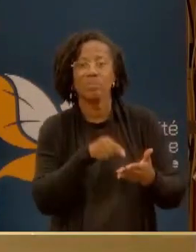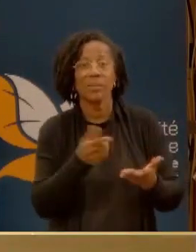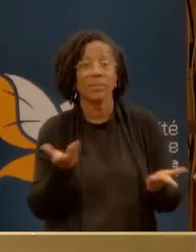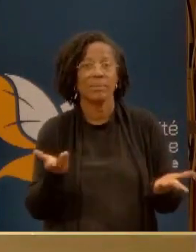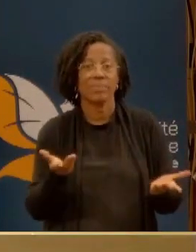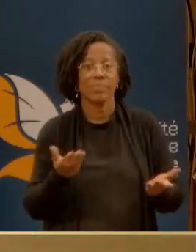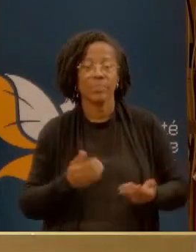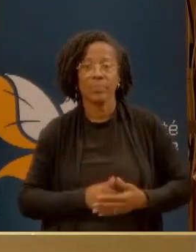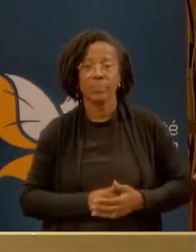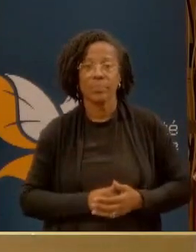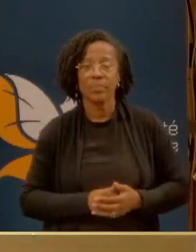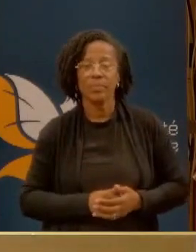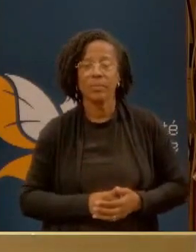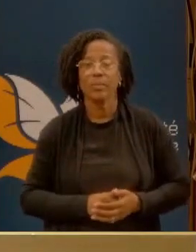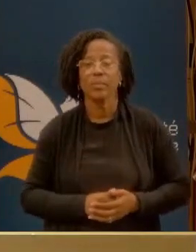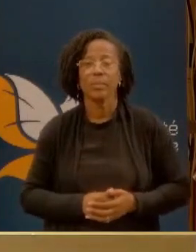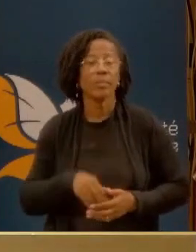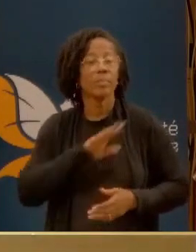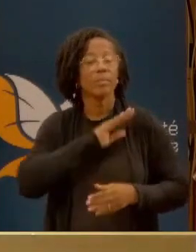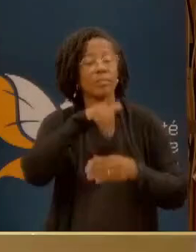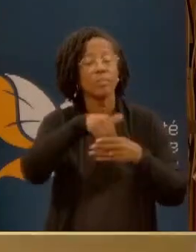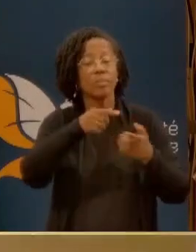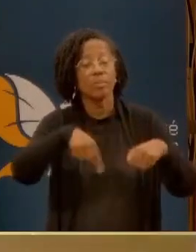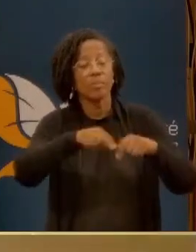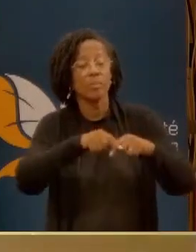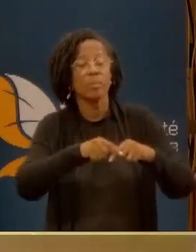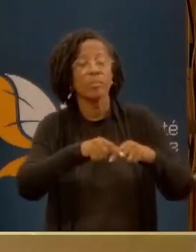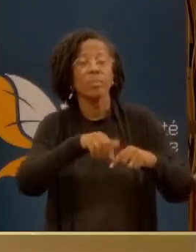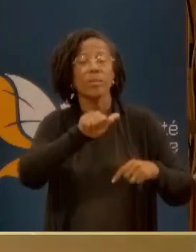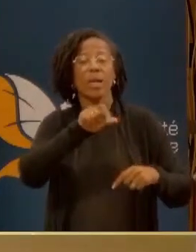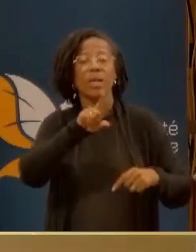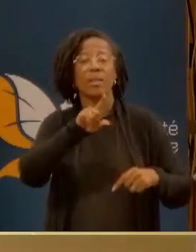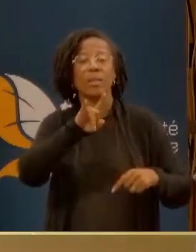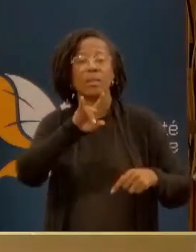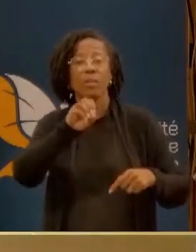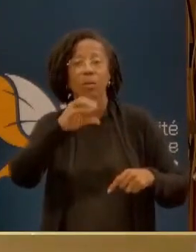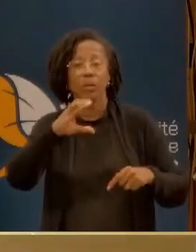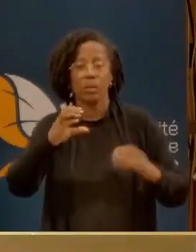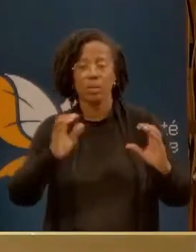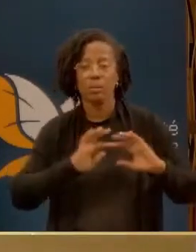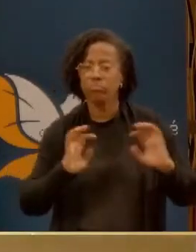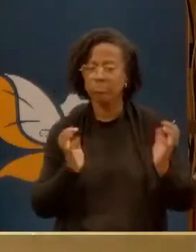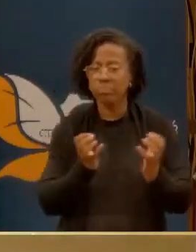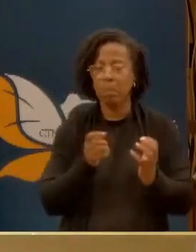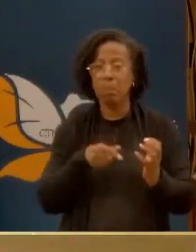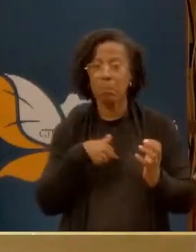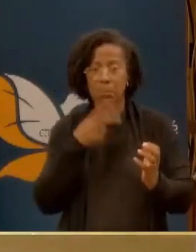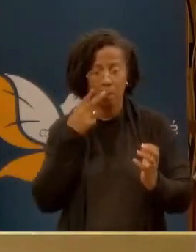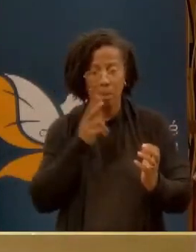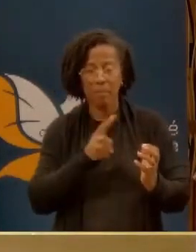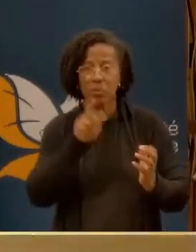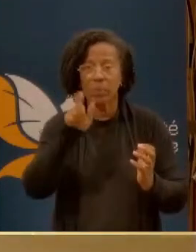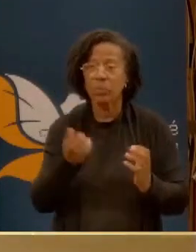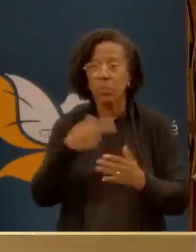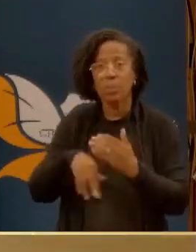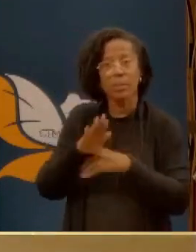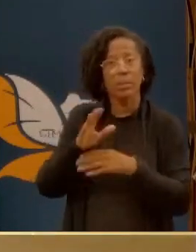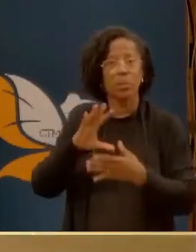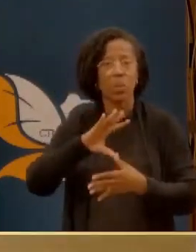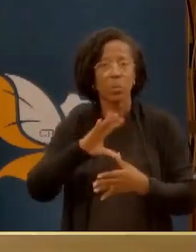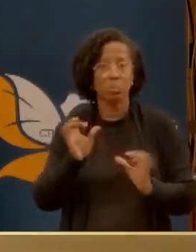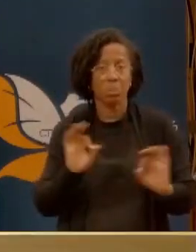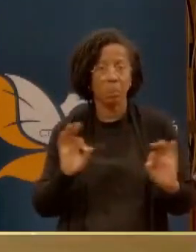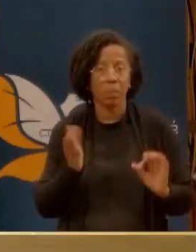affaire-là? Parce que dans la commission ad hoc, tout autour de la table, je n'ai pas vu de représentants de la Guadeloupe.